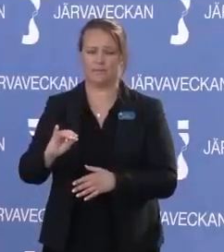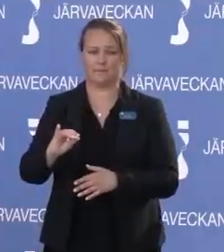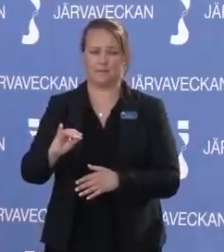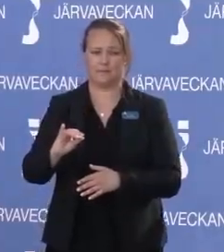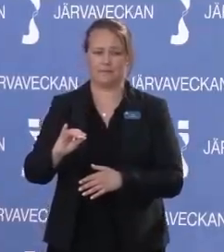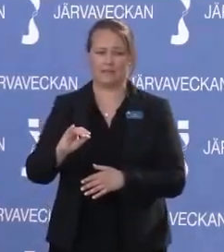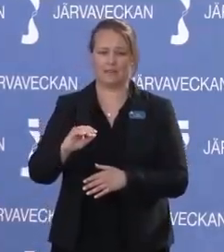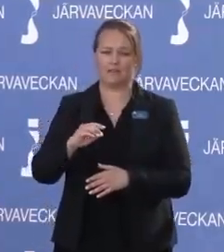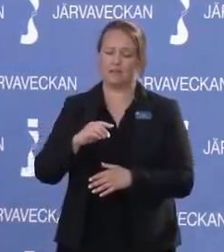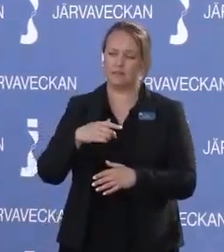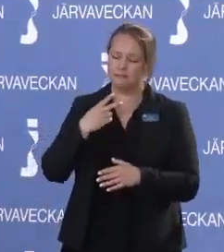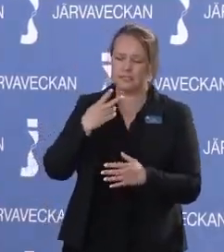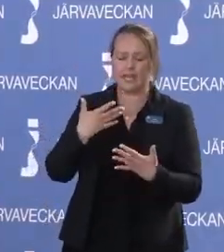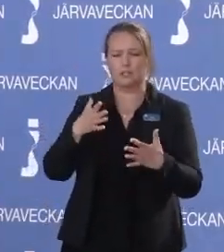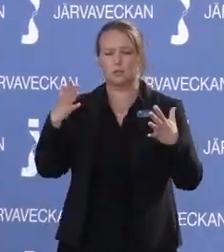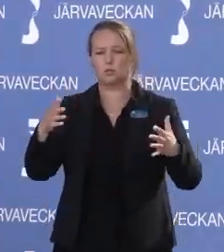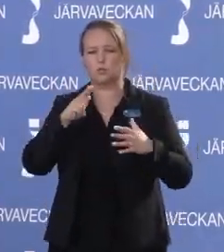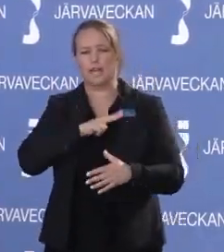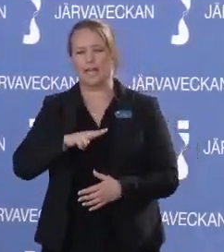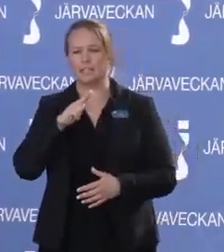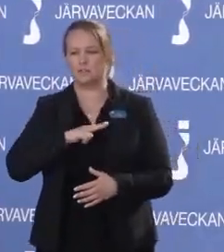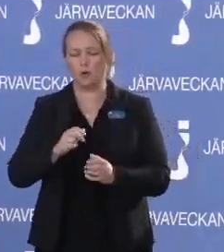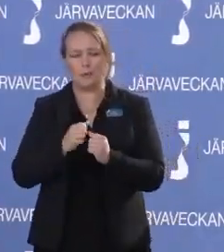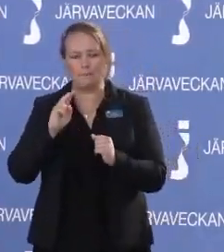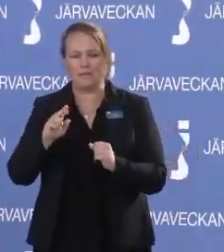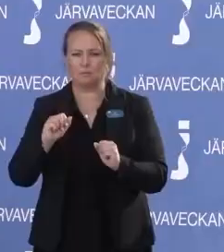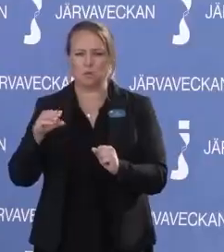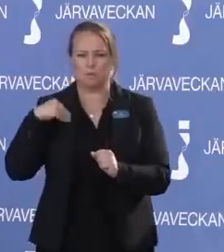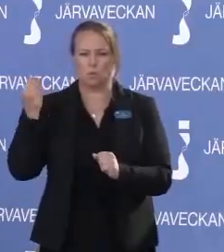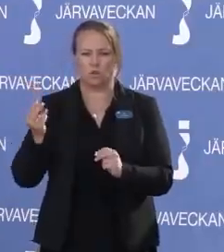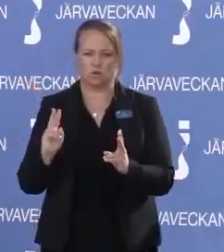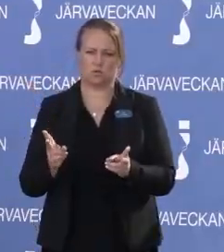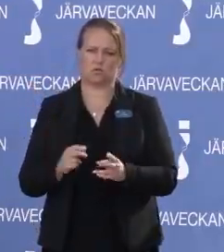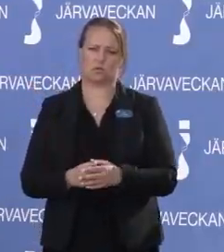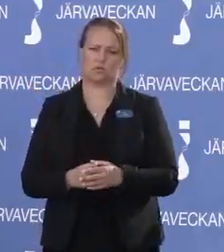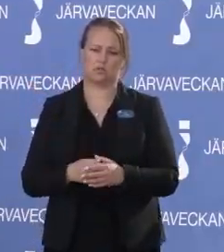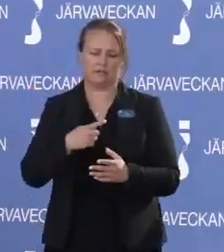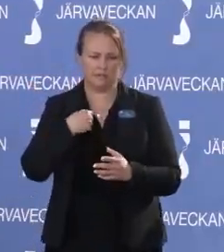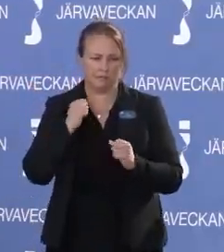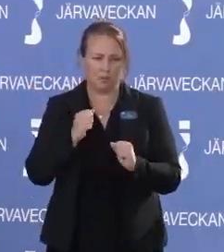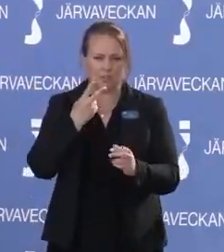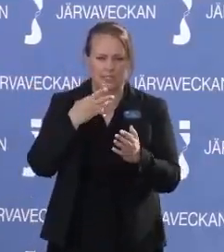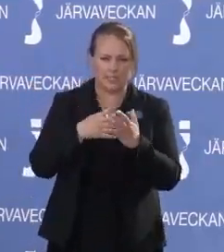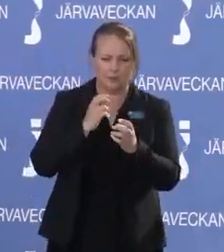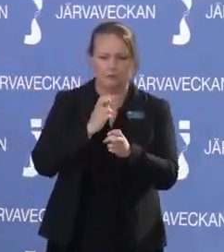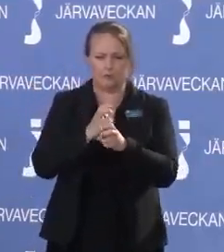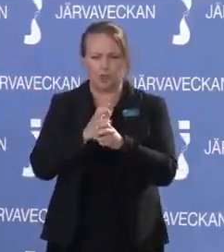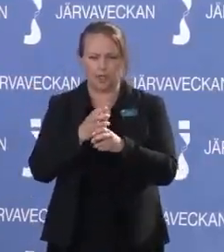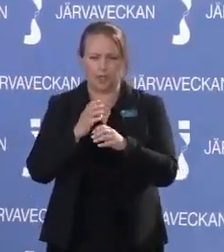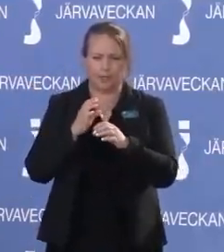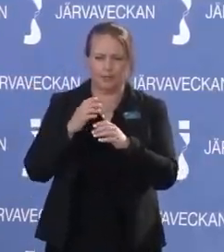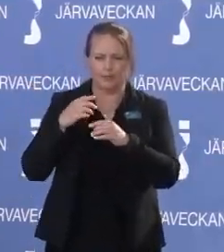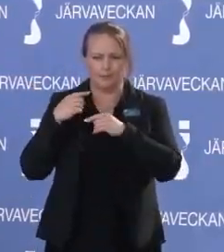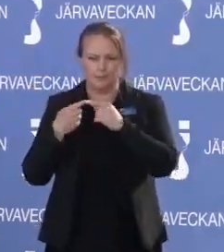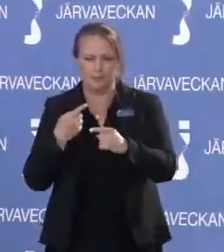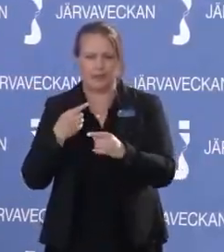det som ett stort ansvar, men också att vara modig i det hela och se till att pusha mänskligheten och utvecklingen framåt.